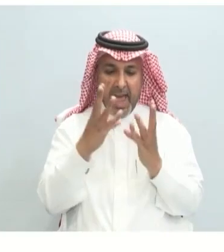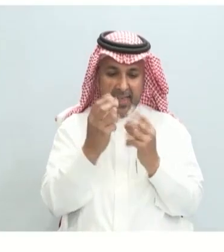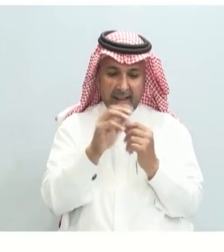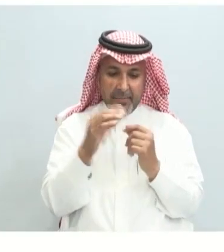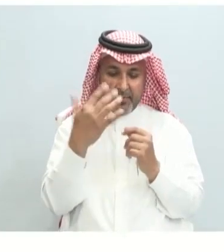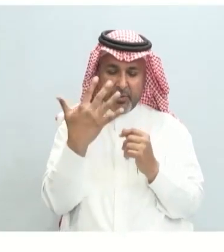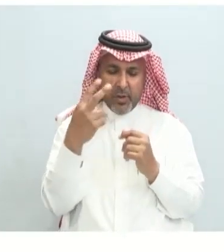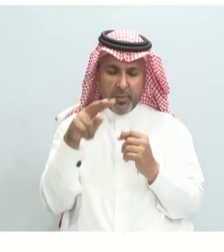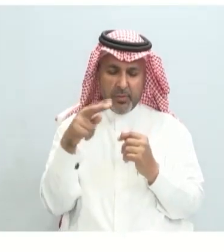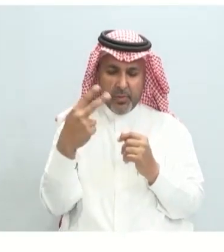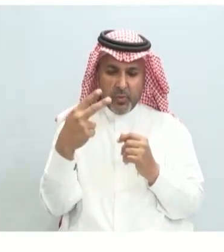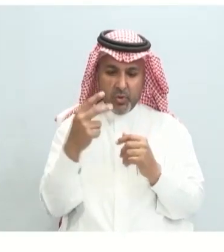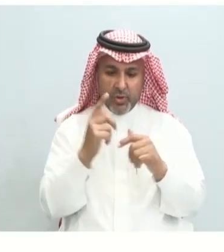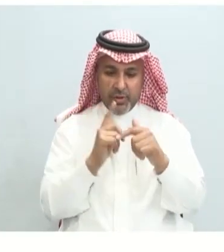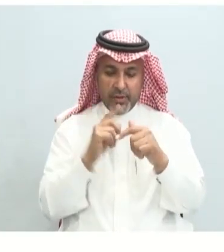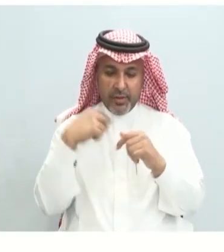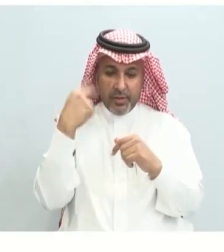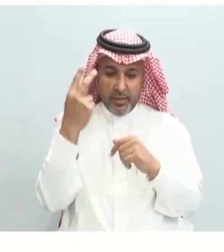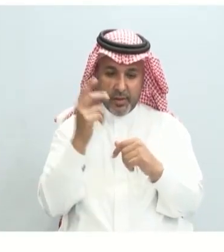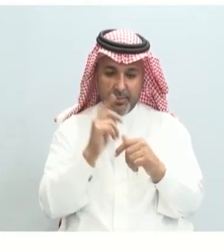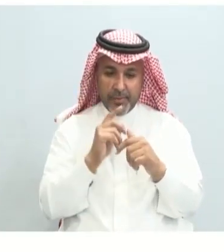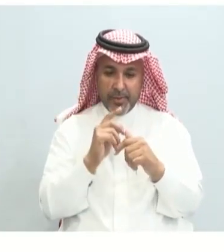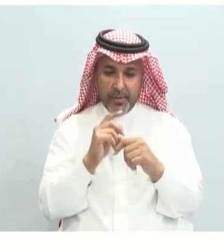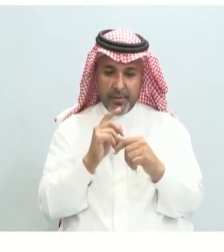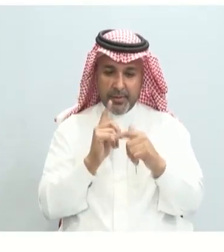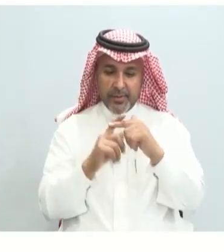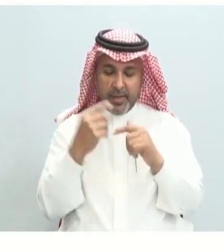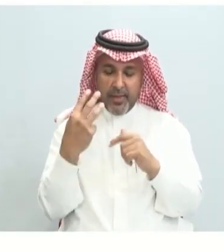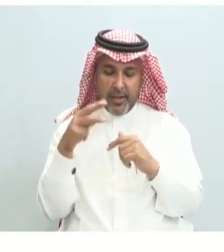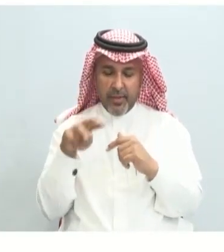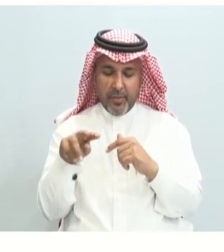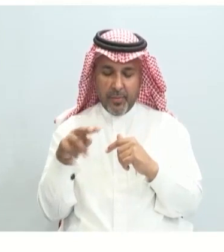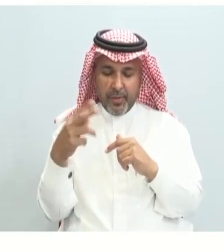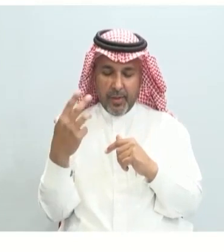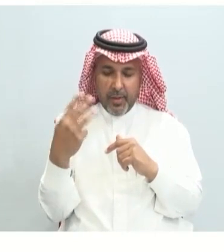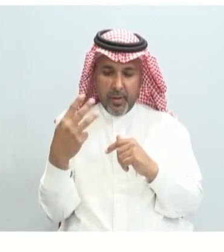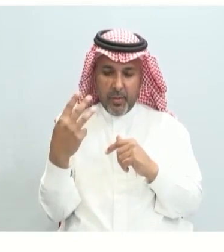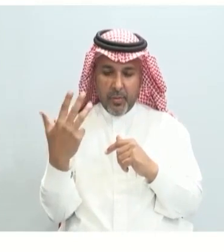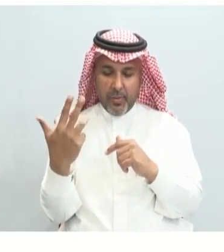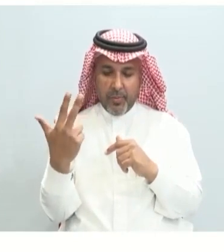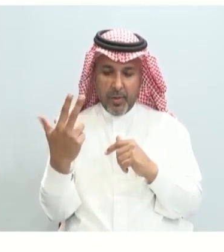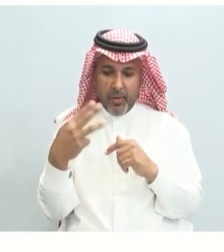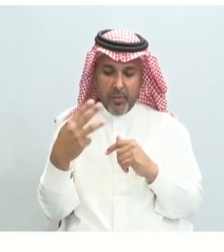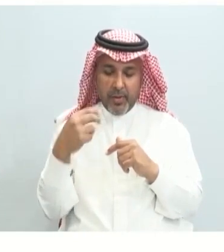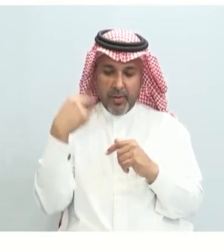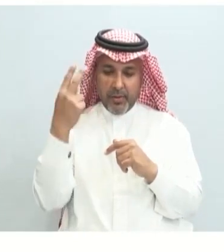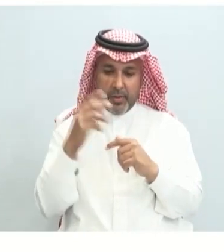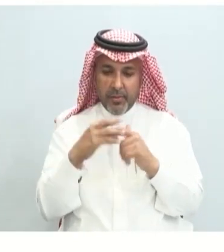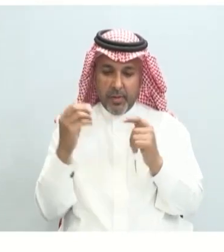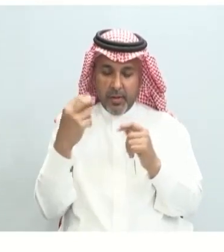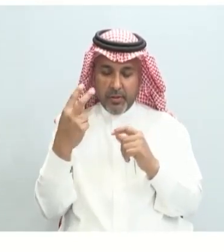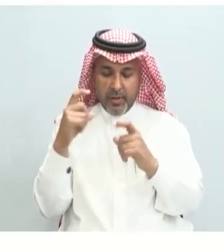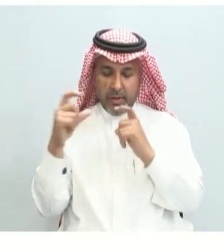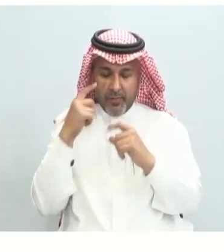338 في كوساين الزاويه اللي هي معطاه بالنسبه لك 70 واذا اردت انك توجد الاي مباشره